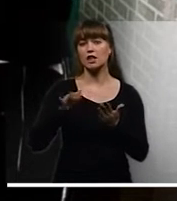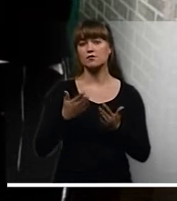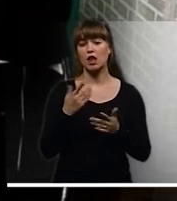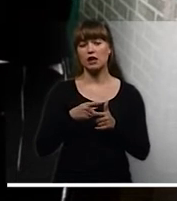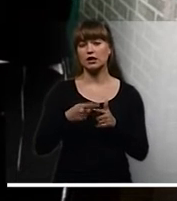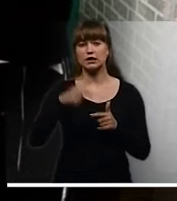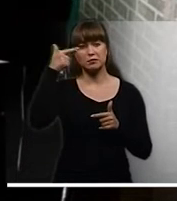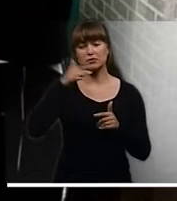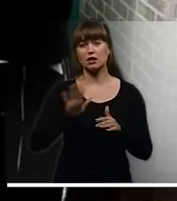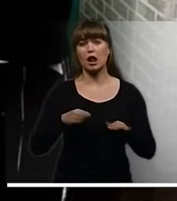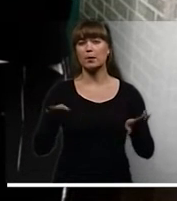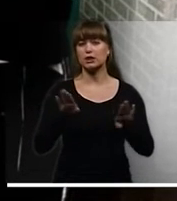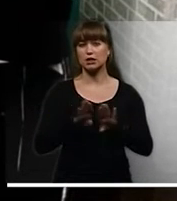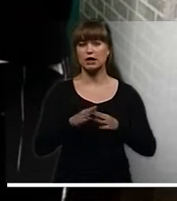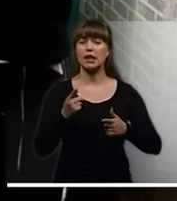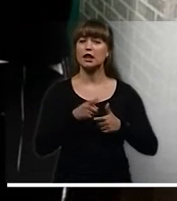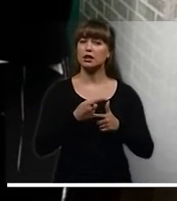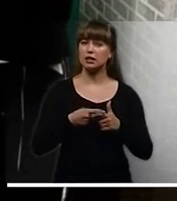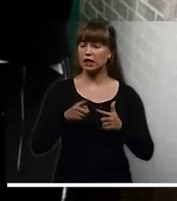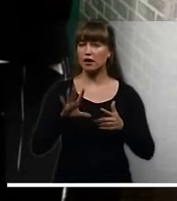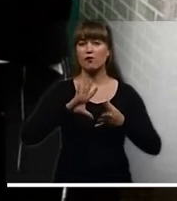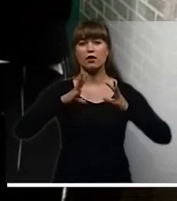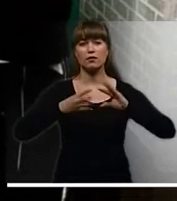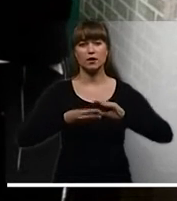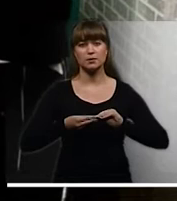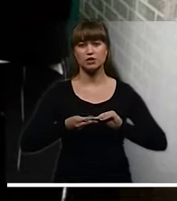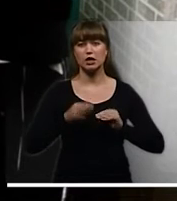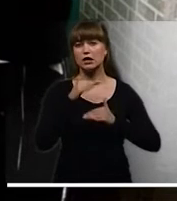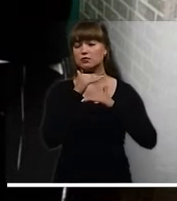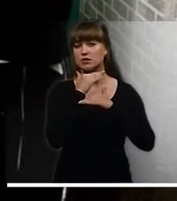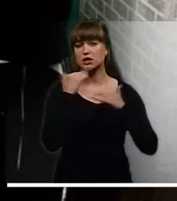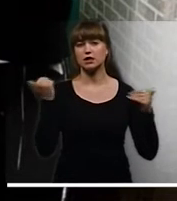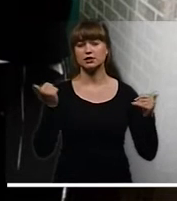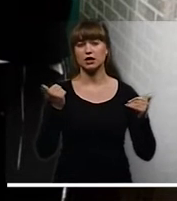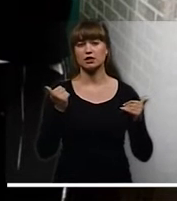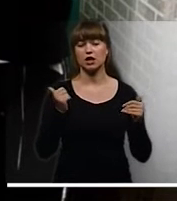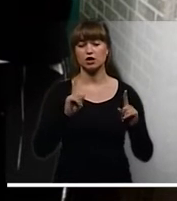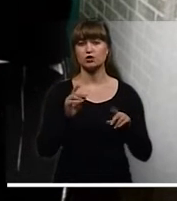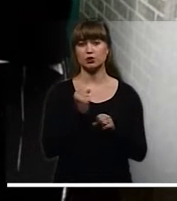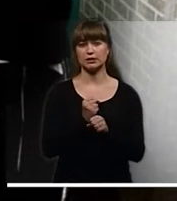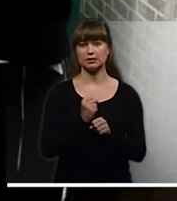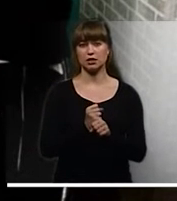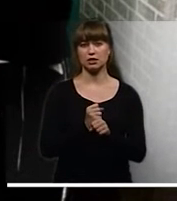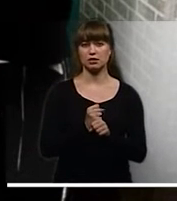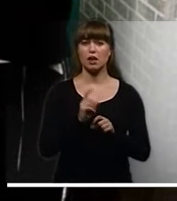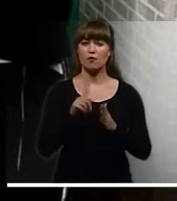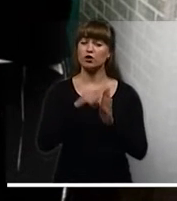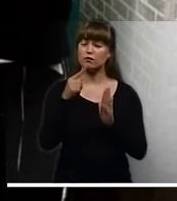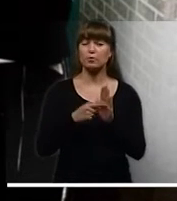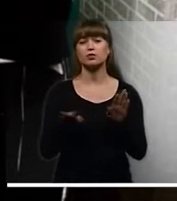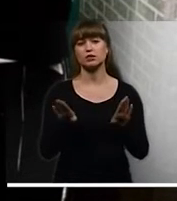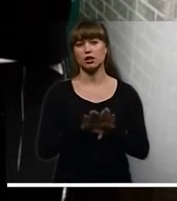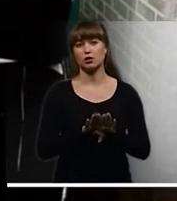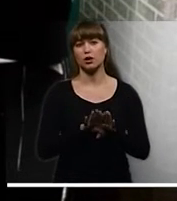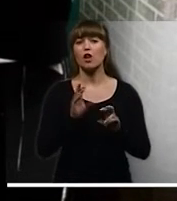там неграмотные такие, либо они вообще не хотят только за взятки что-то делать. Вот вопрос